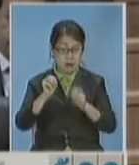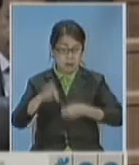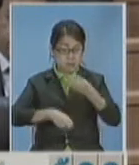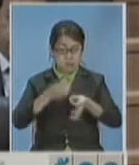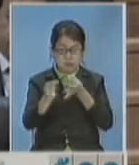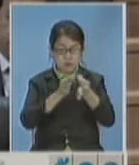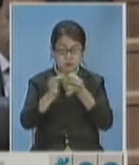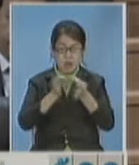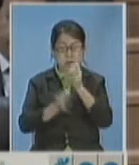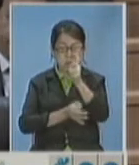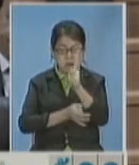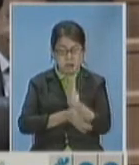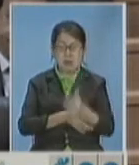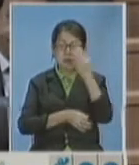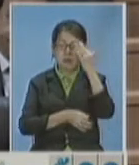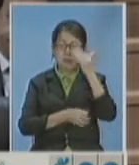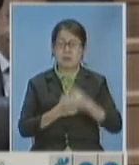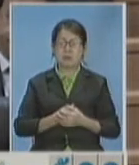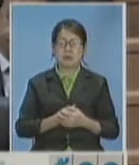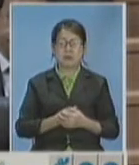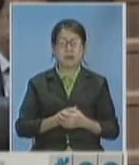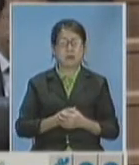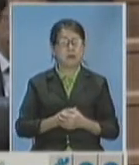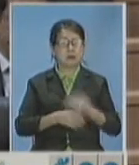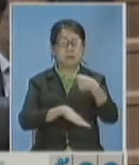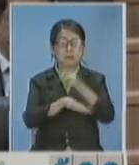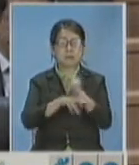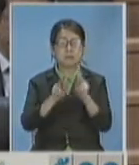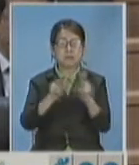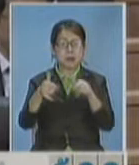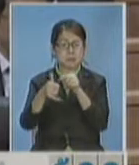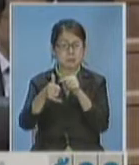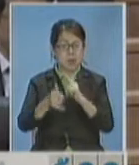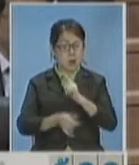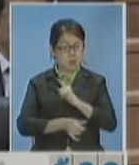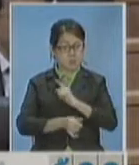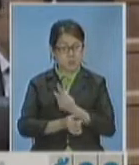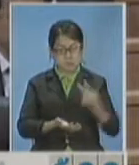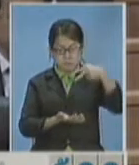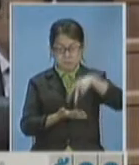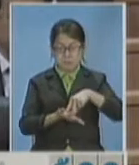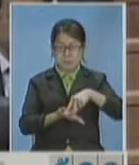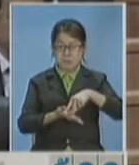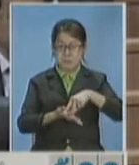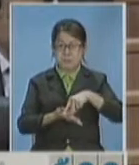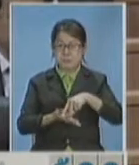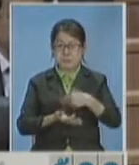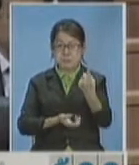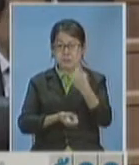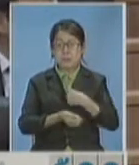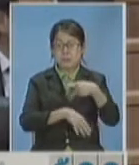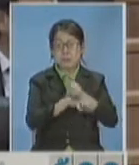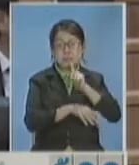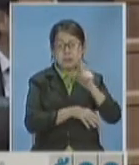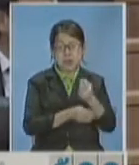ำแปรยติให้กรรมธิการสงวนความเห็นประธานกรรมธิการควรที่จะได้ลุกขึ้นมาตอบคำถามของท่านประธ